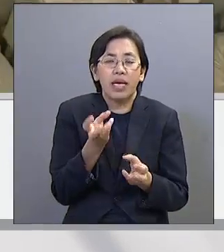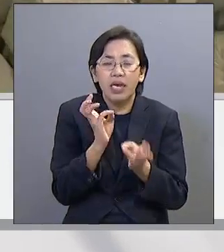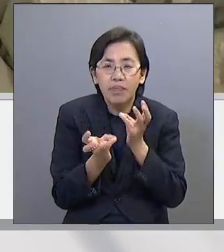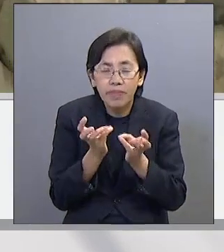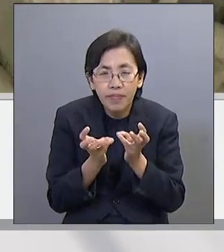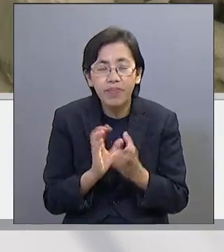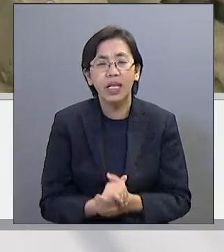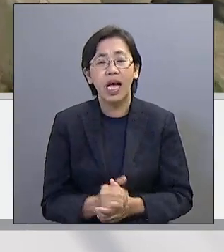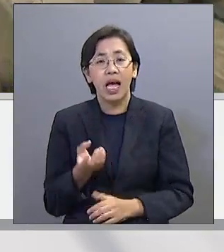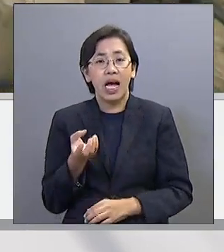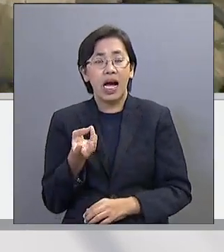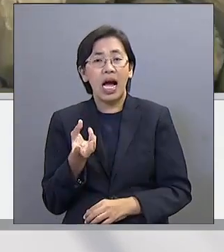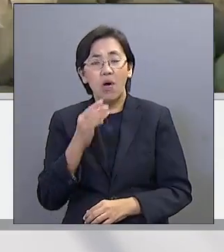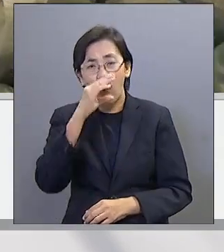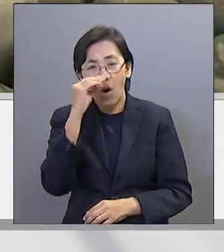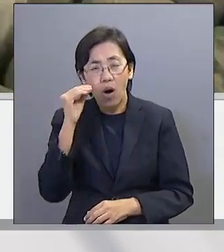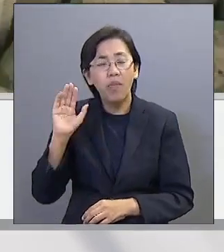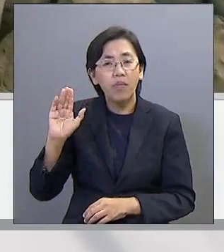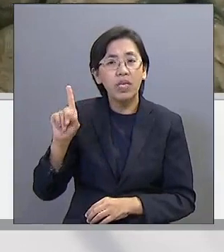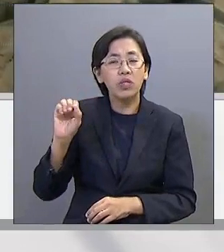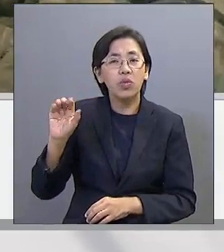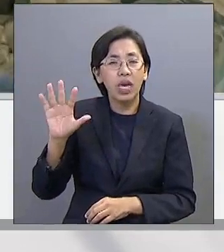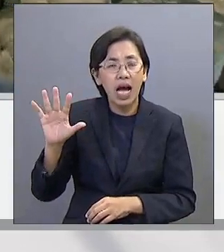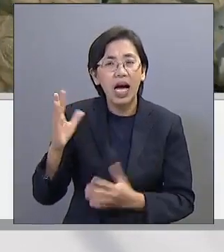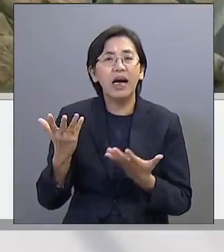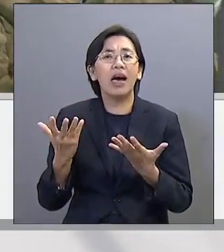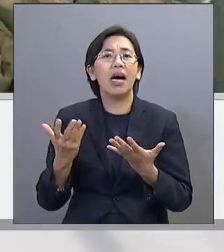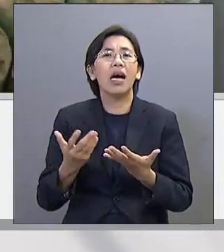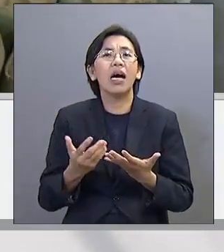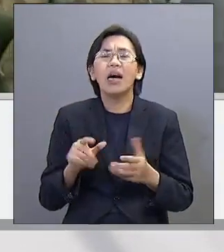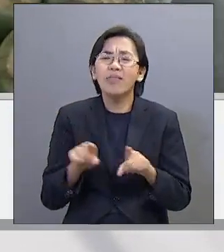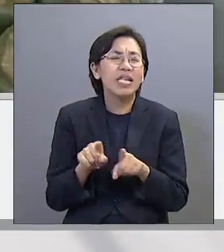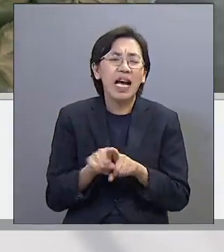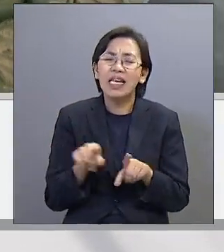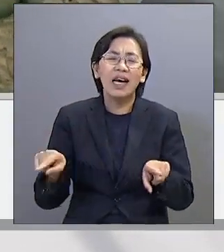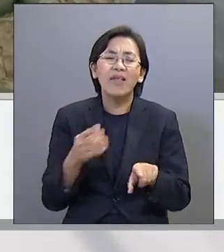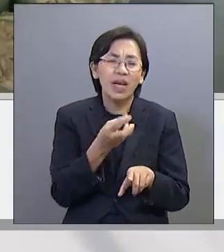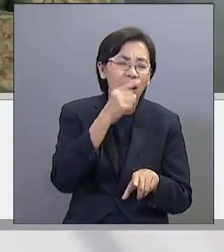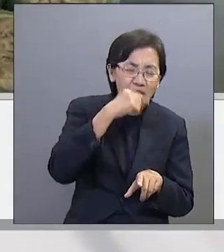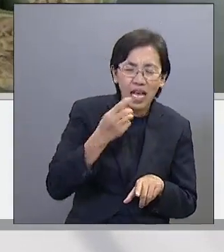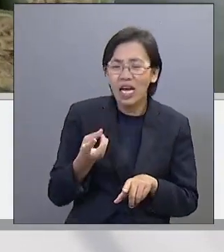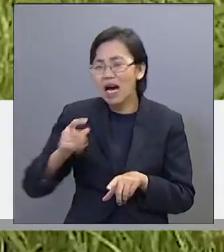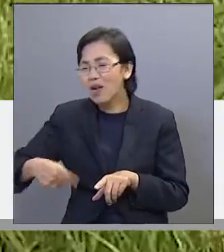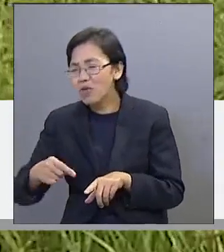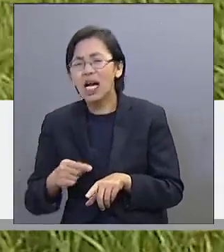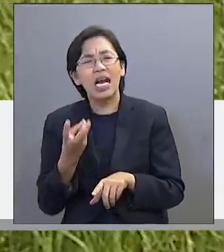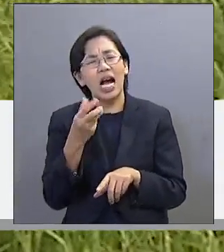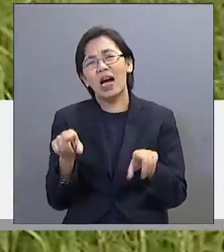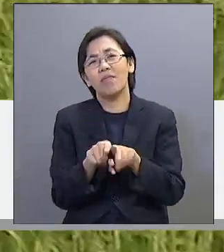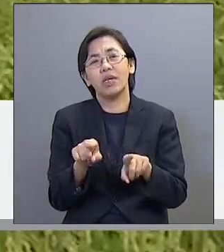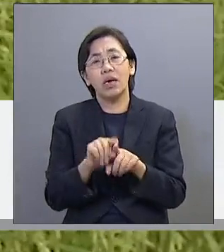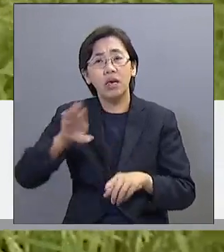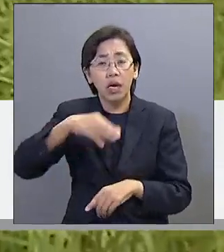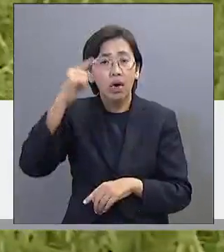ว่าปกาลำดวลหรือหอมมะลิ 105เนี่ยล้วนแล้วแต่เป็นเครือญาติกันค่ะซึ่งในอดีตเนี่ยคุณผู้ชมทราบมั้ย